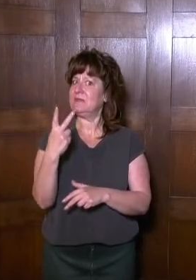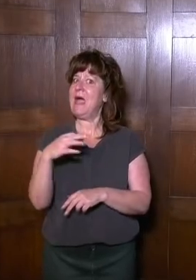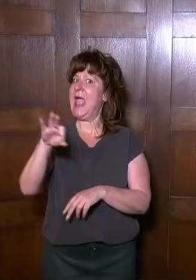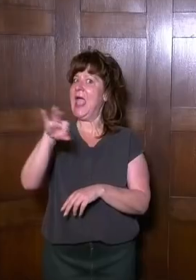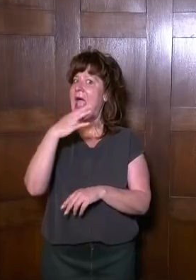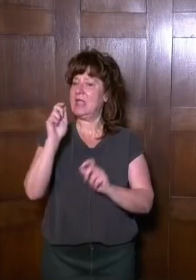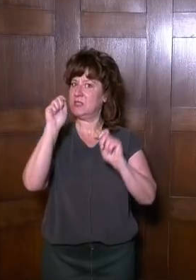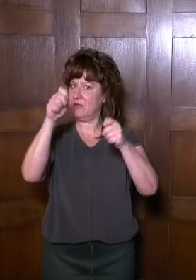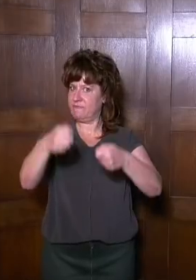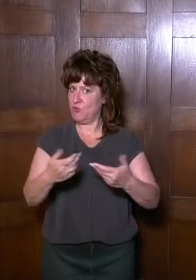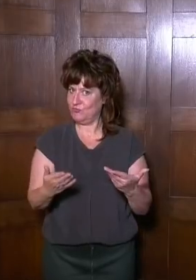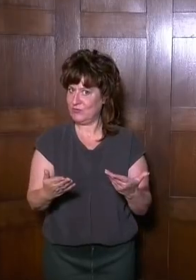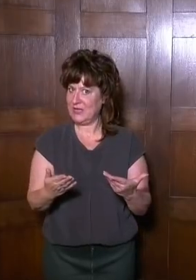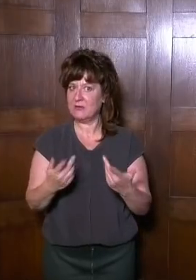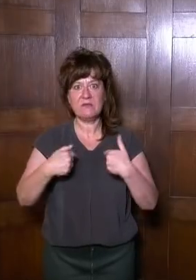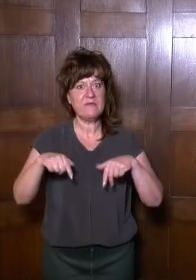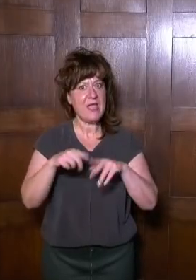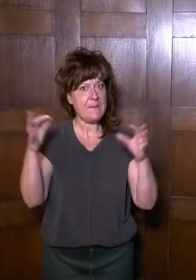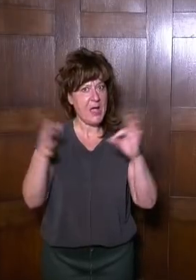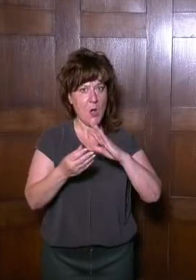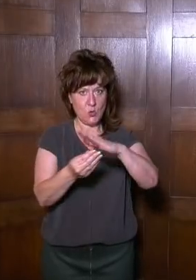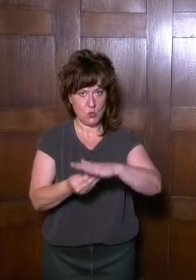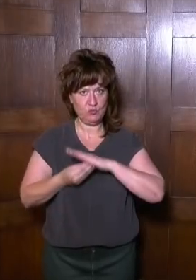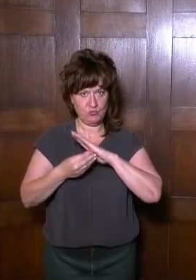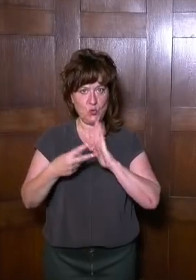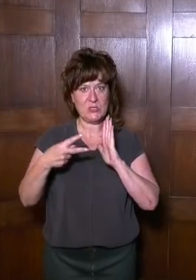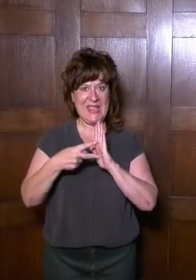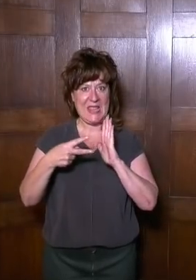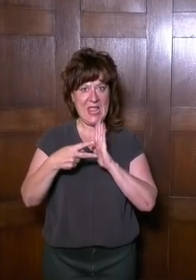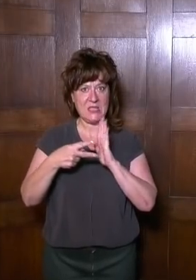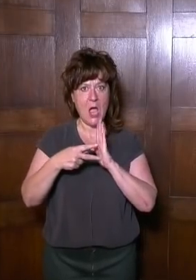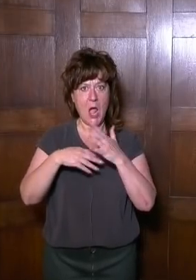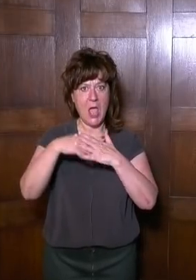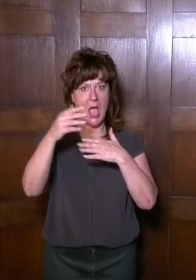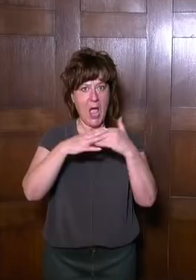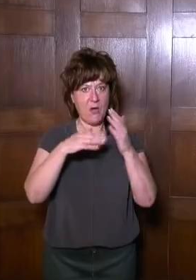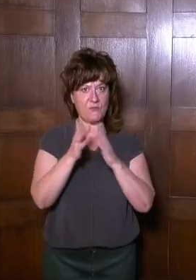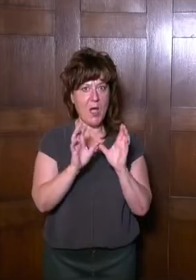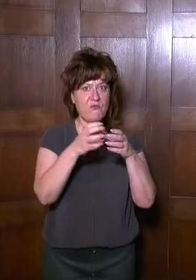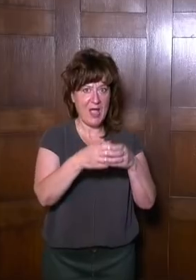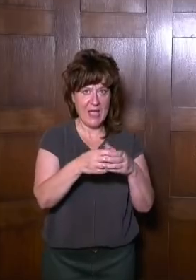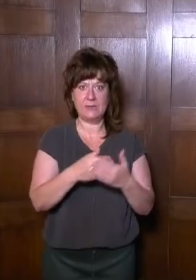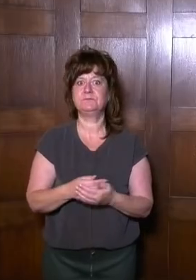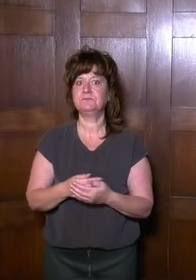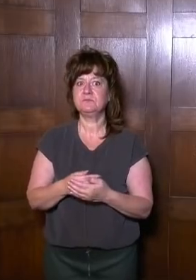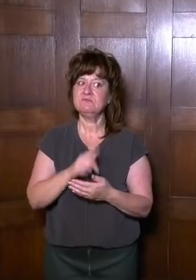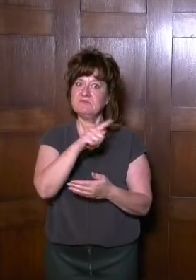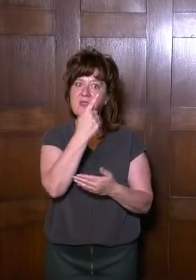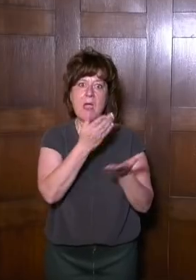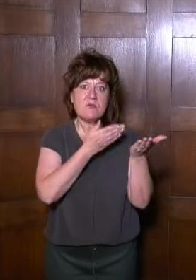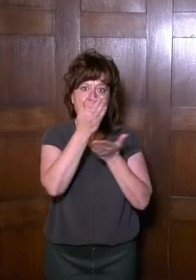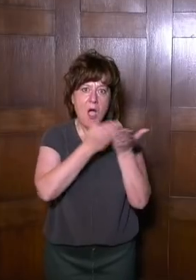Wust. Wir brauchen dringend Unterstützung bei der digitalen Aufrüstung der Vereine, die Beratungstätigkeit etc.